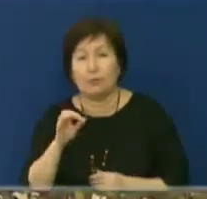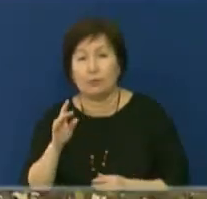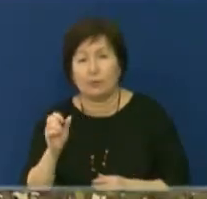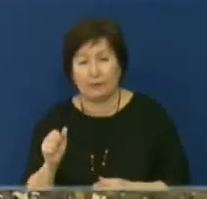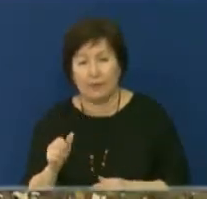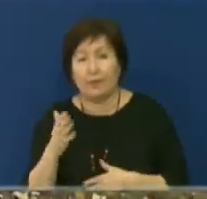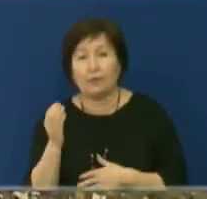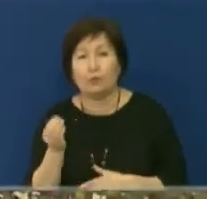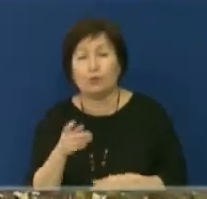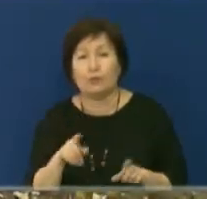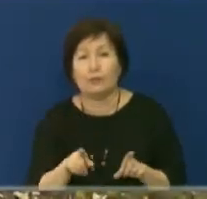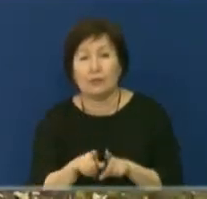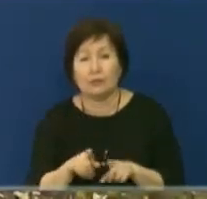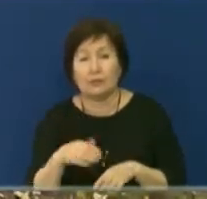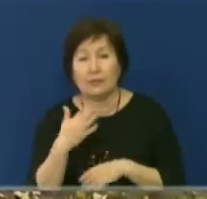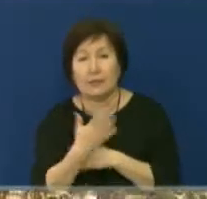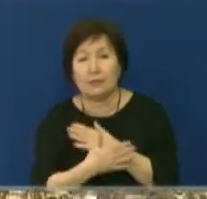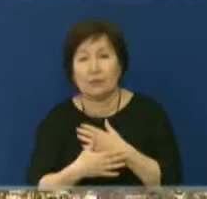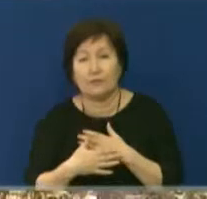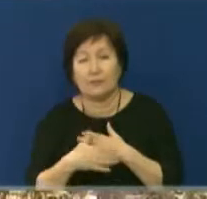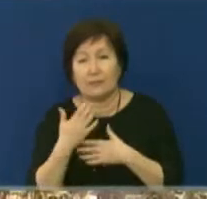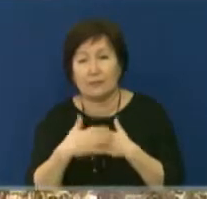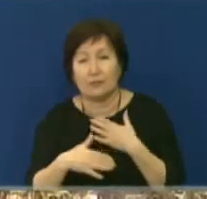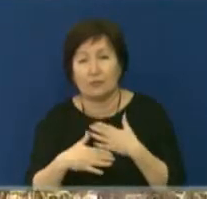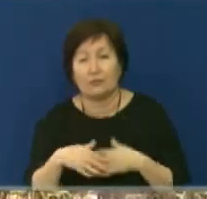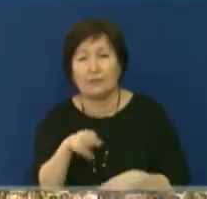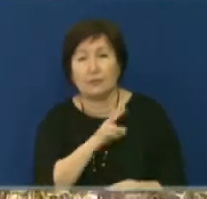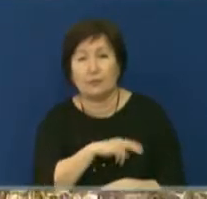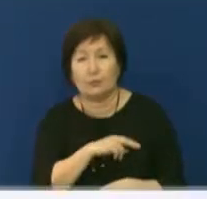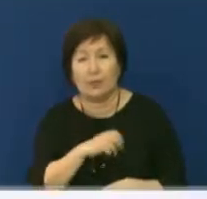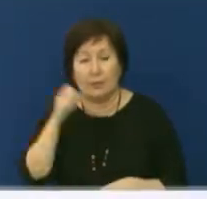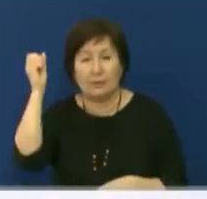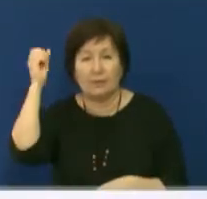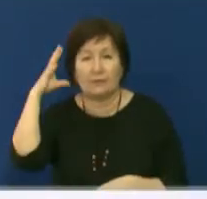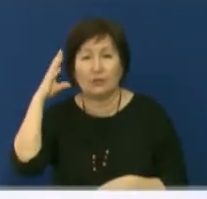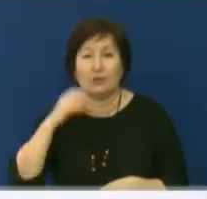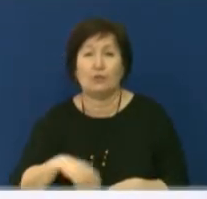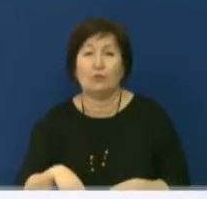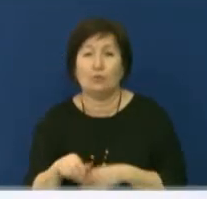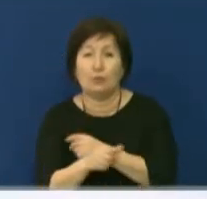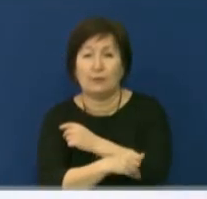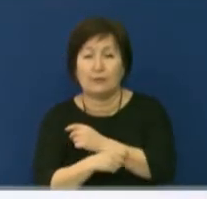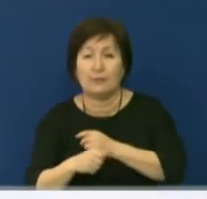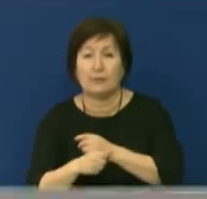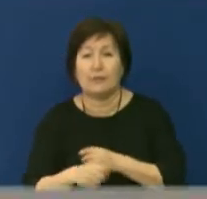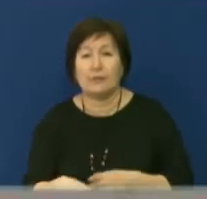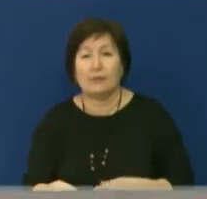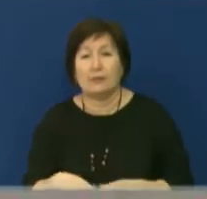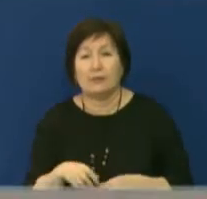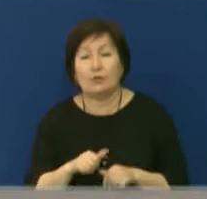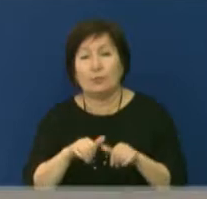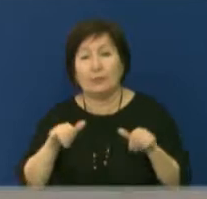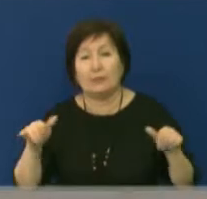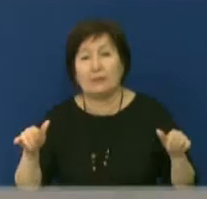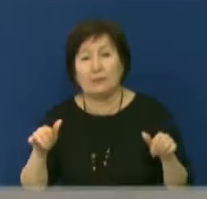следующем году темпы этих работ удвоятся. Аким области Даниил Ахметов достиг соглашения с Европейским банком реконструкции и развития о втором